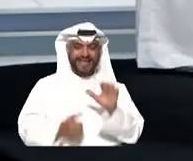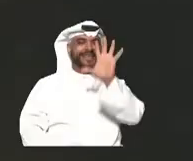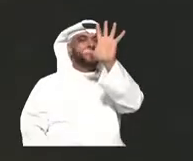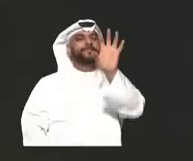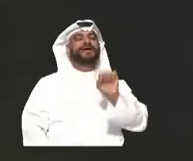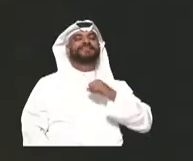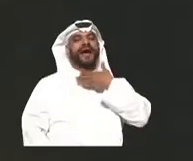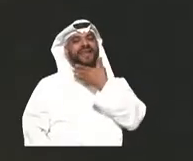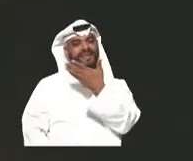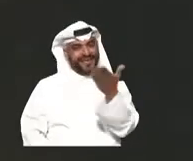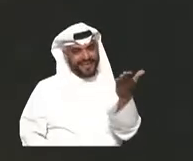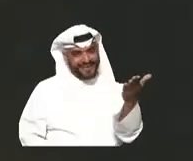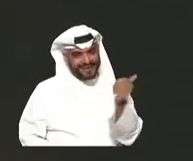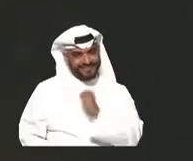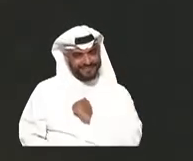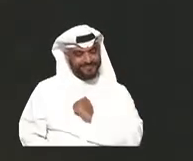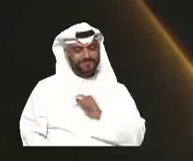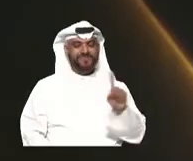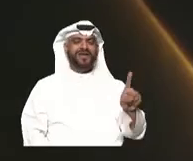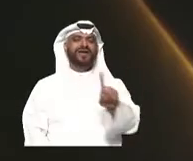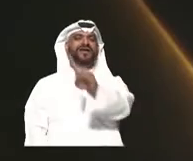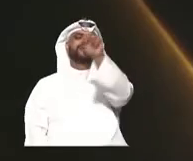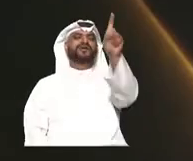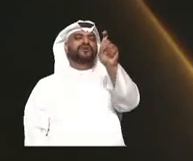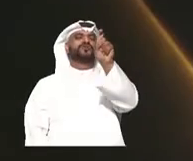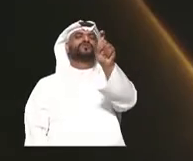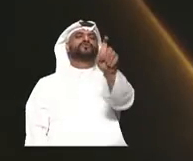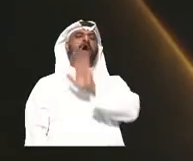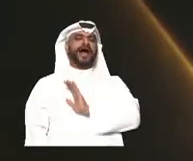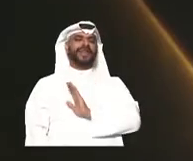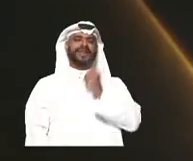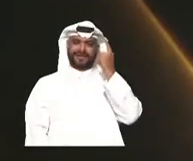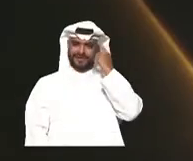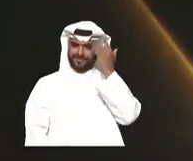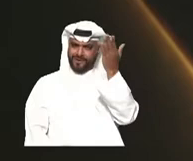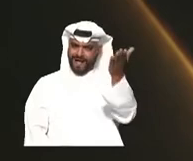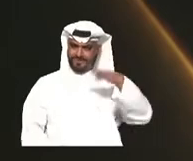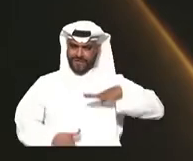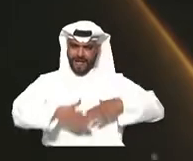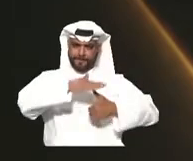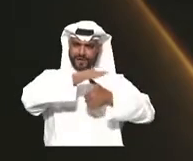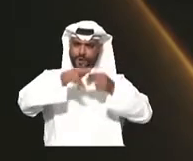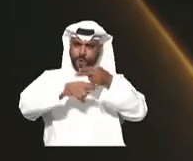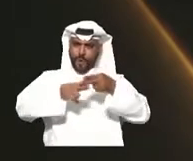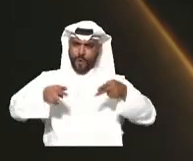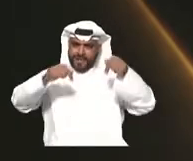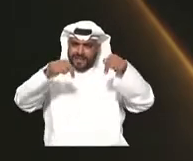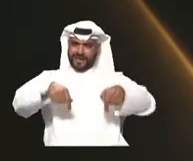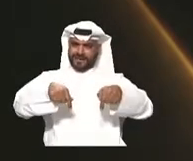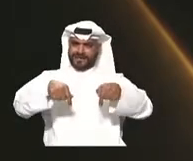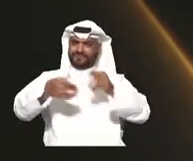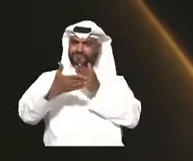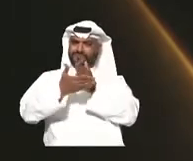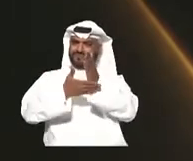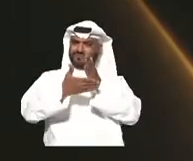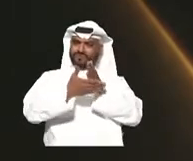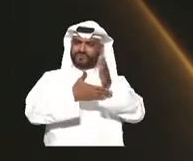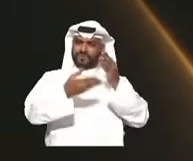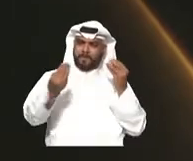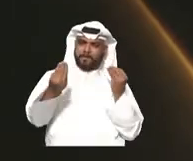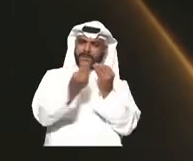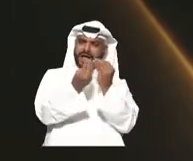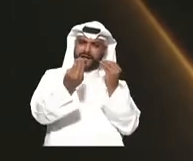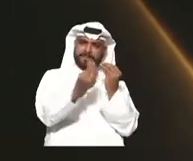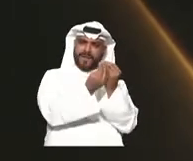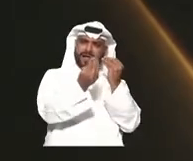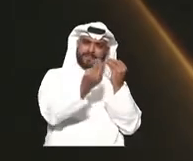دكتور، سمو الأمير حفظه الله مثل ما تعلم قد واكب العديد من المشرعين وأيضا